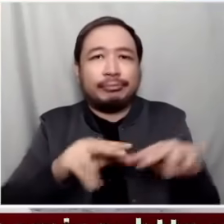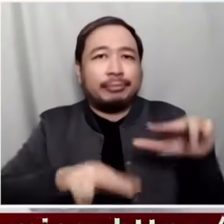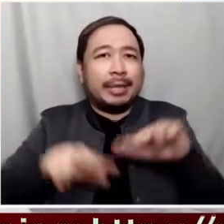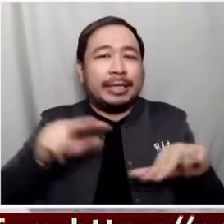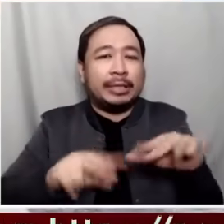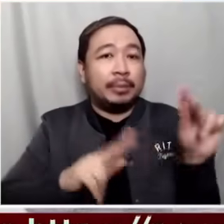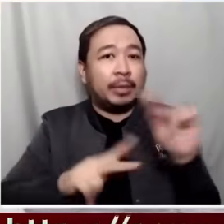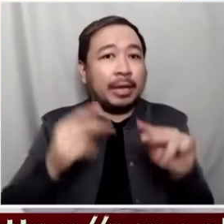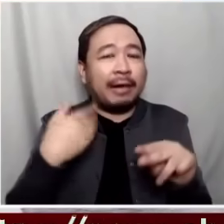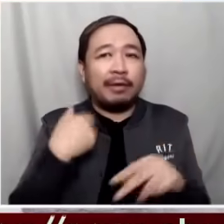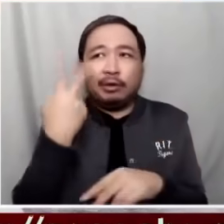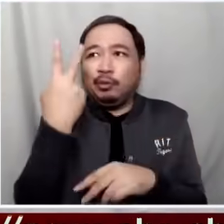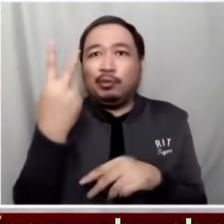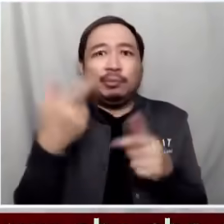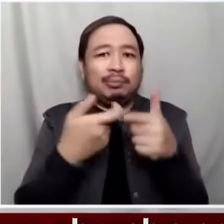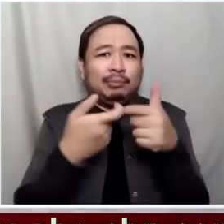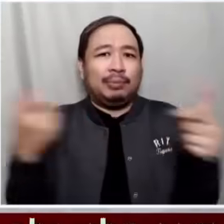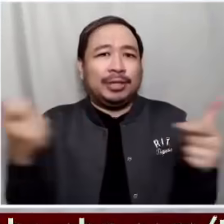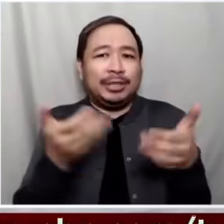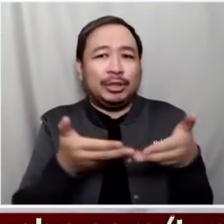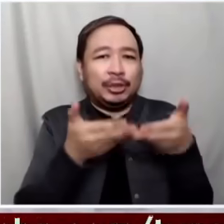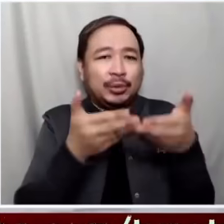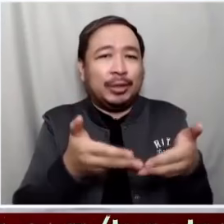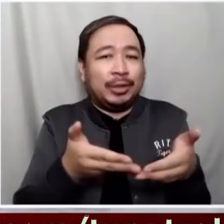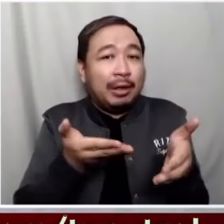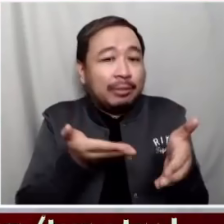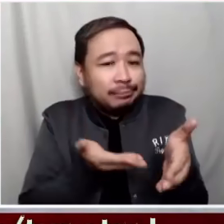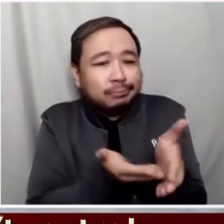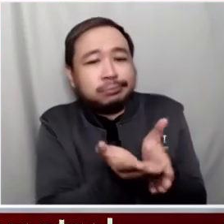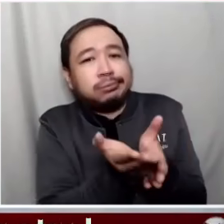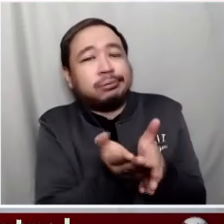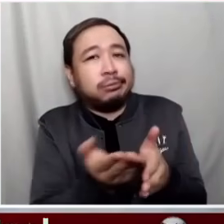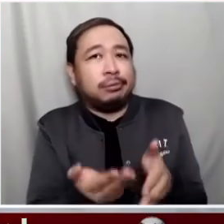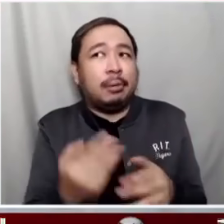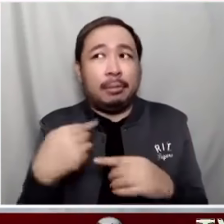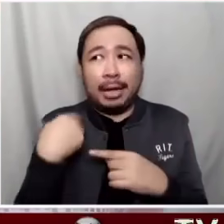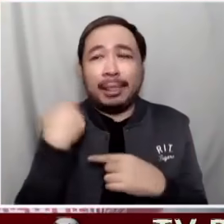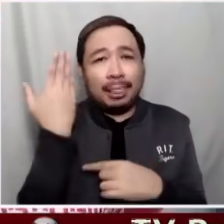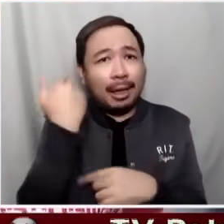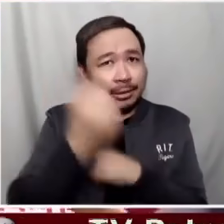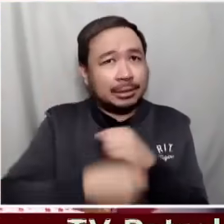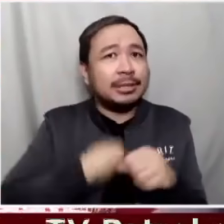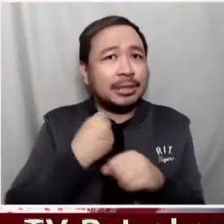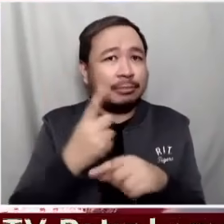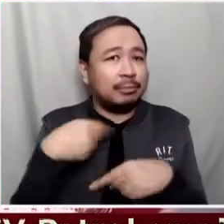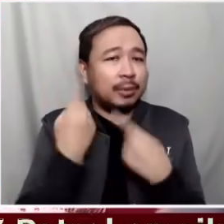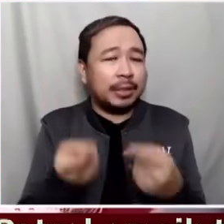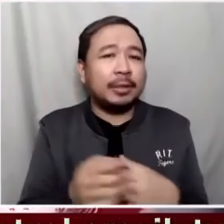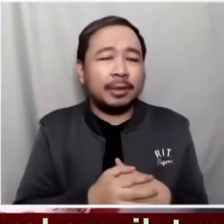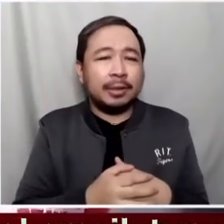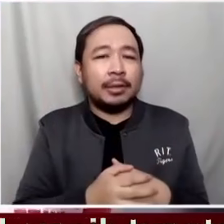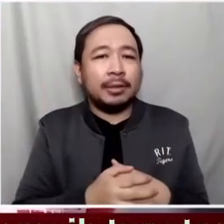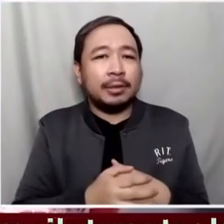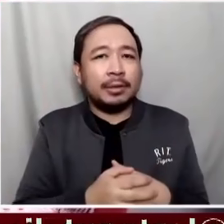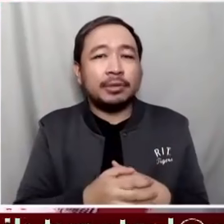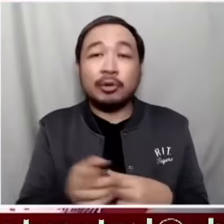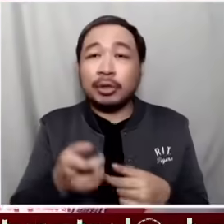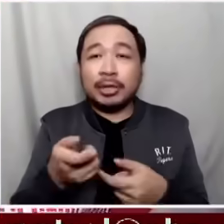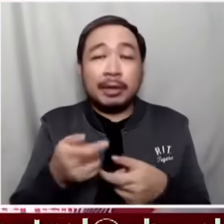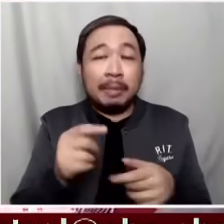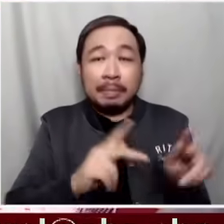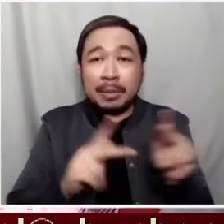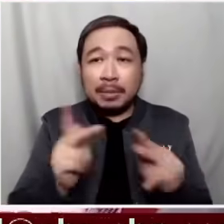2 dambuhalang barko na sumadsad noong pambagyong Kinta noong nakaraang taon. Natatakot din po ang aming mga mangingista dahil